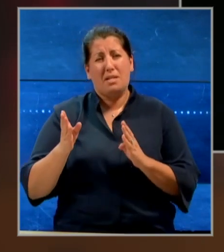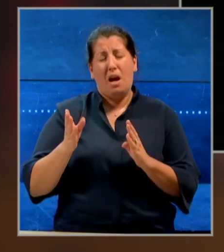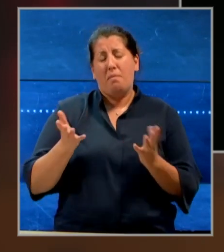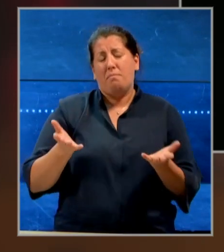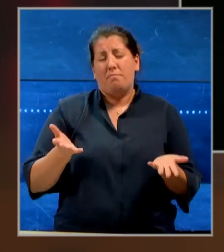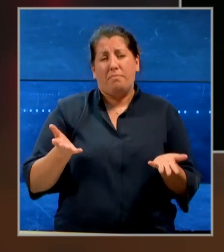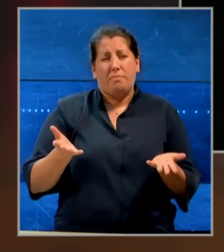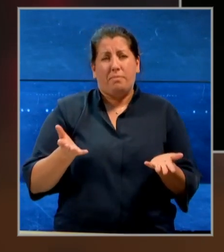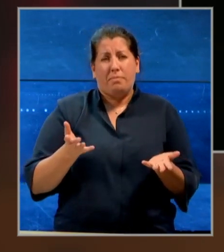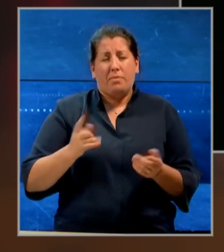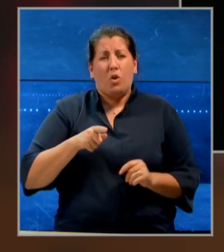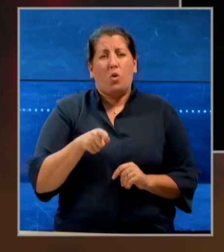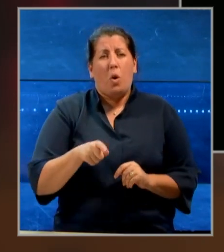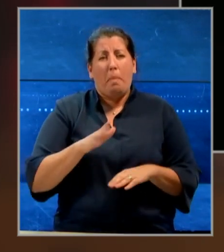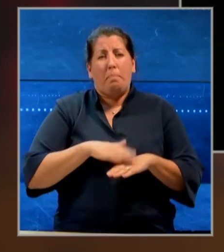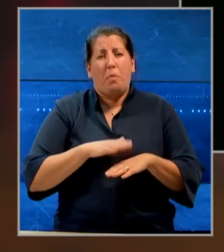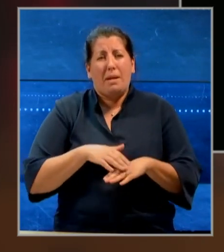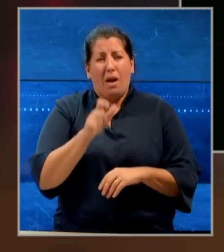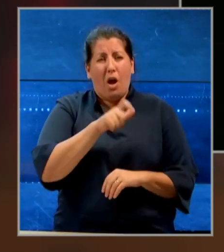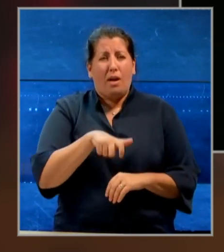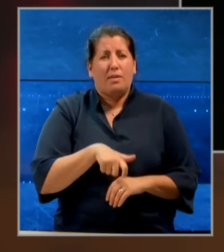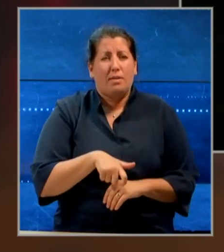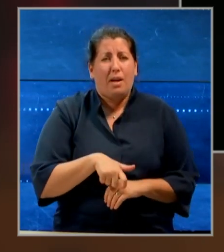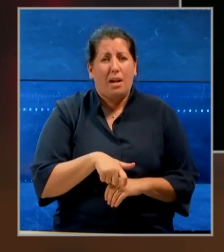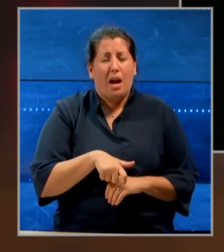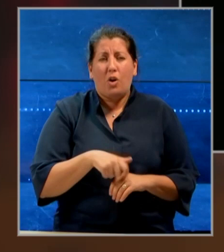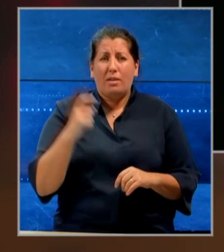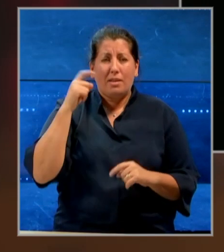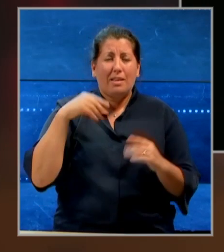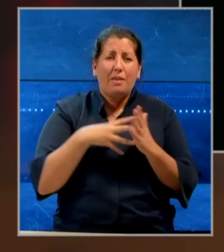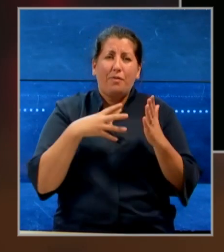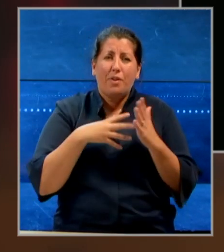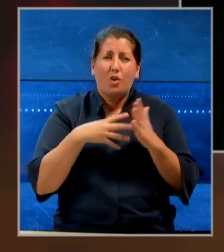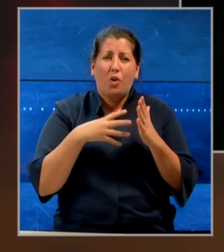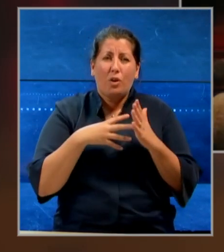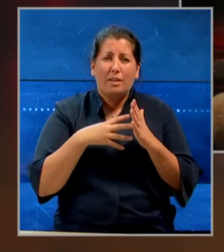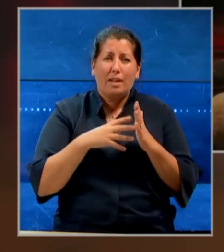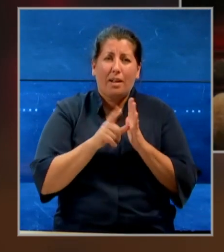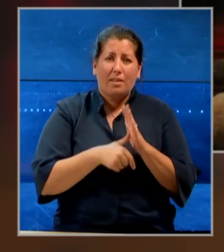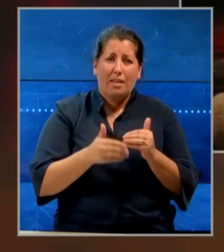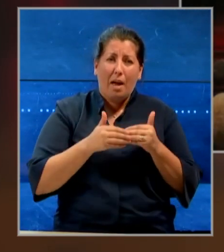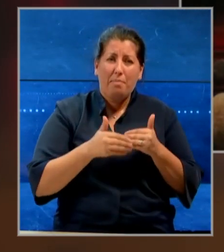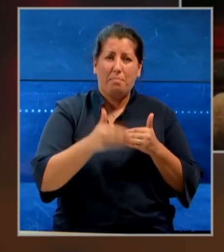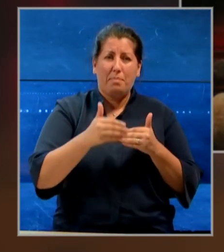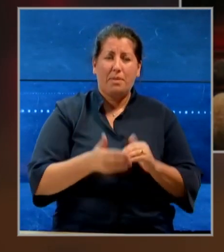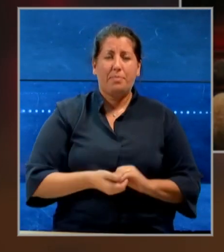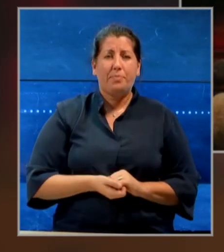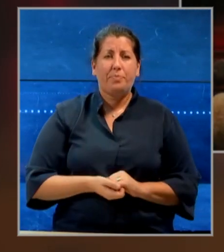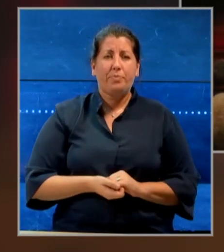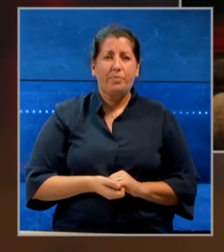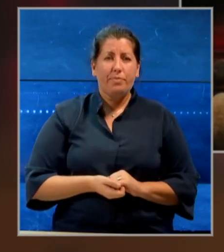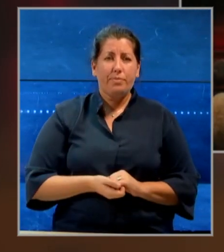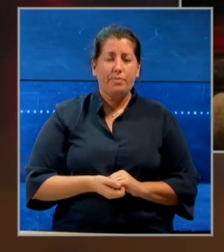tu, proprietario italiano, fai fatica a stare ai tempi. Ludovico Baticchio, il tifoso Ludovico Baticchio. Sì,